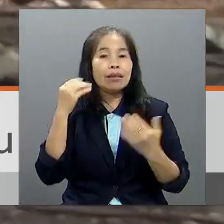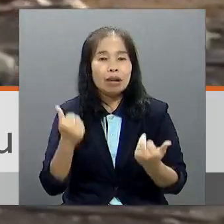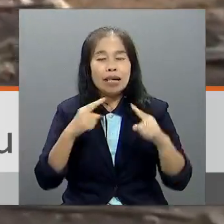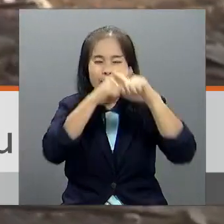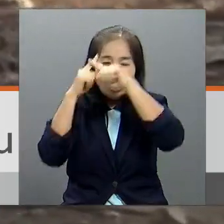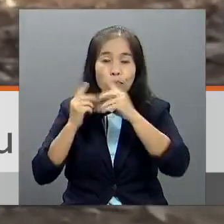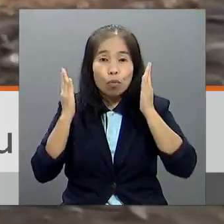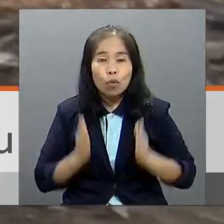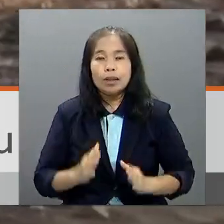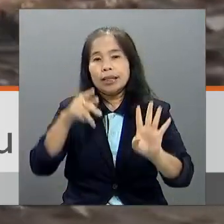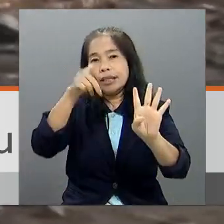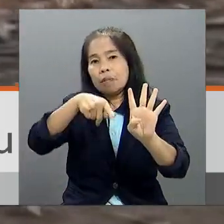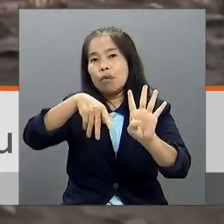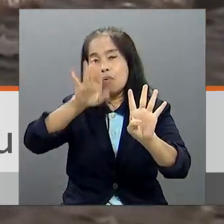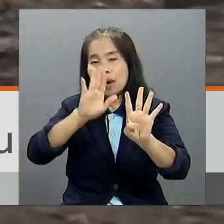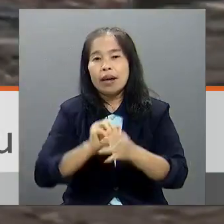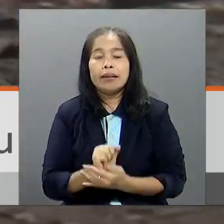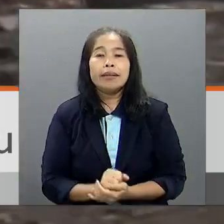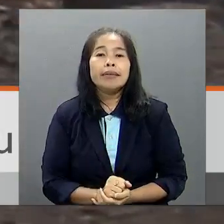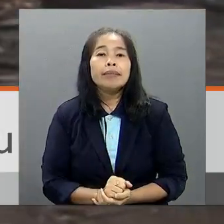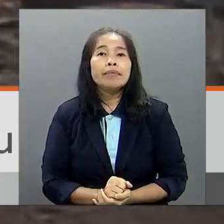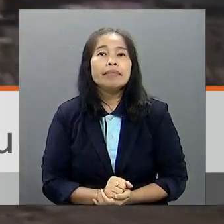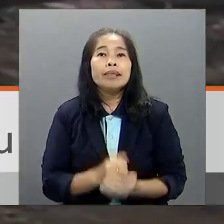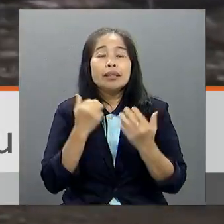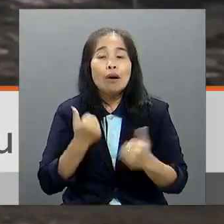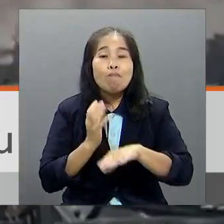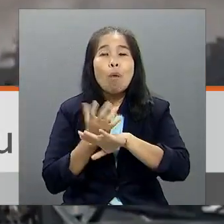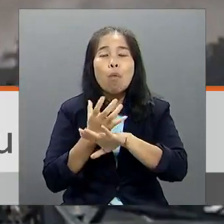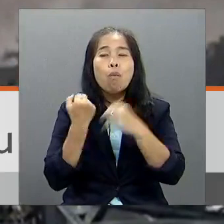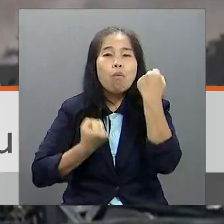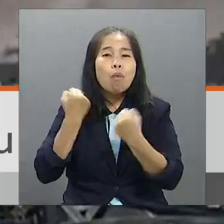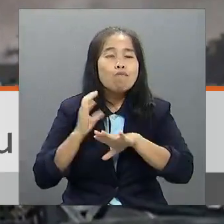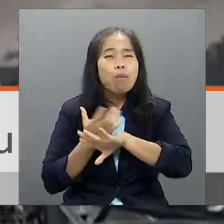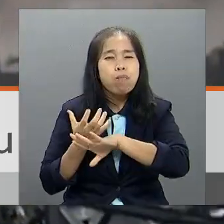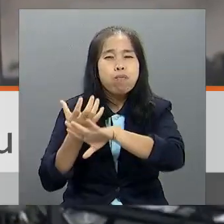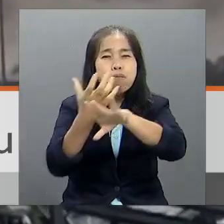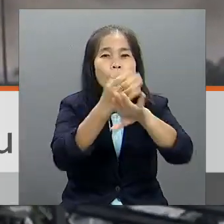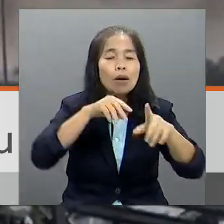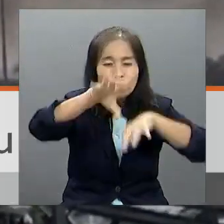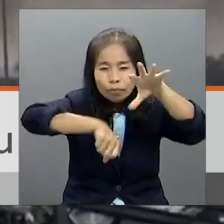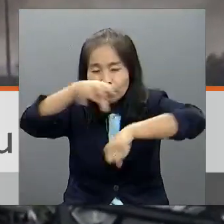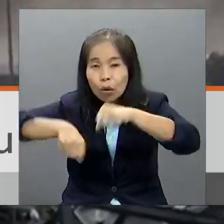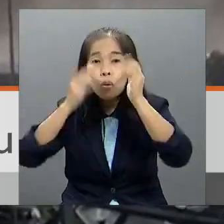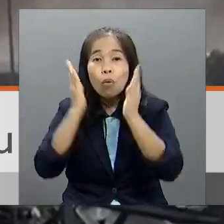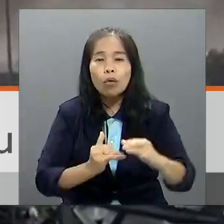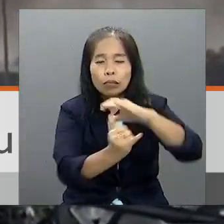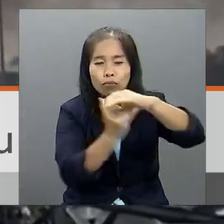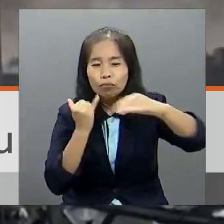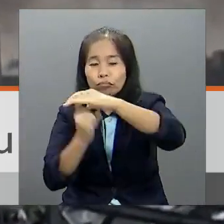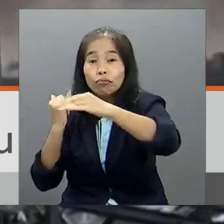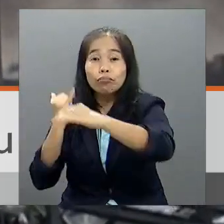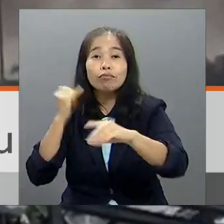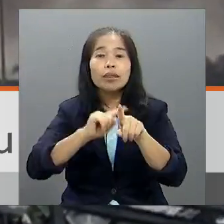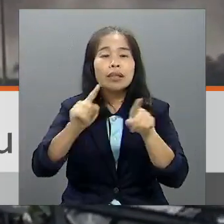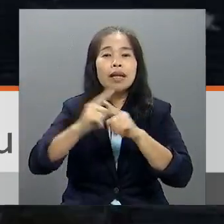นหน่วยกู้ภัยต้องระดมกำลังค้นหาผู้เคราะห์ร้ายที่ติดอยู่ใต้ซากปรักหักพังและช่วยกันลำ